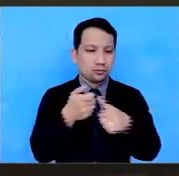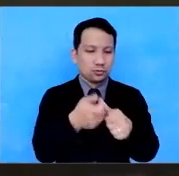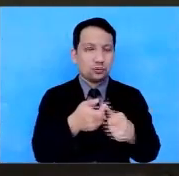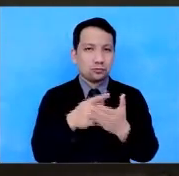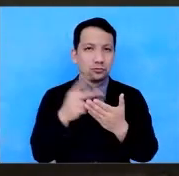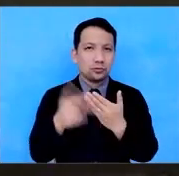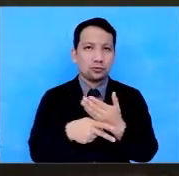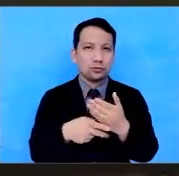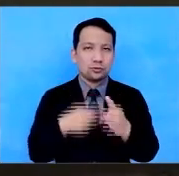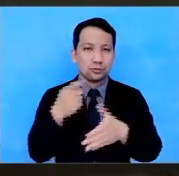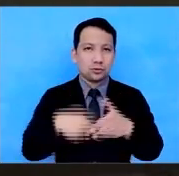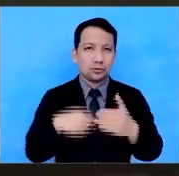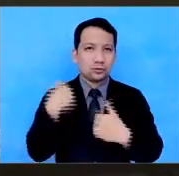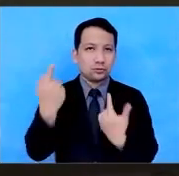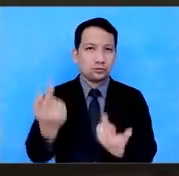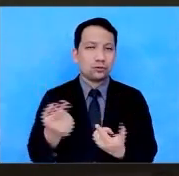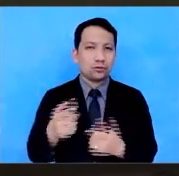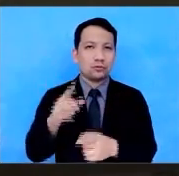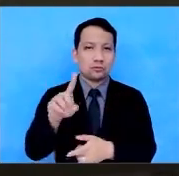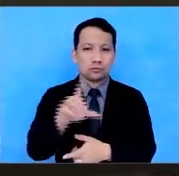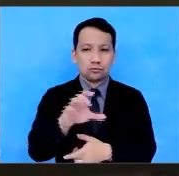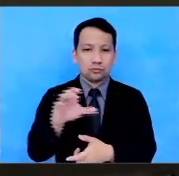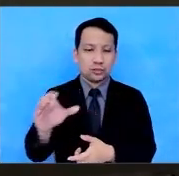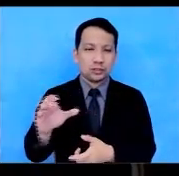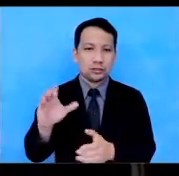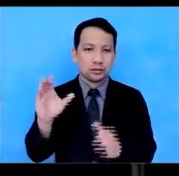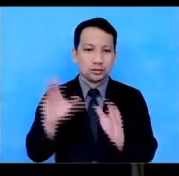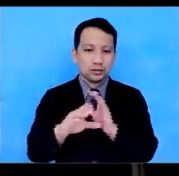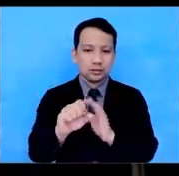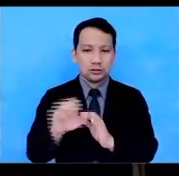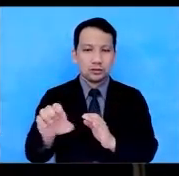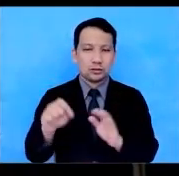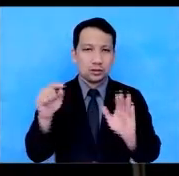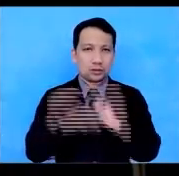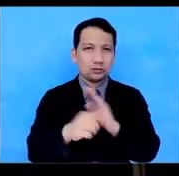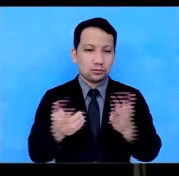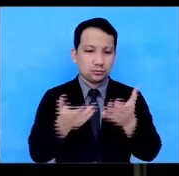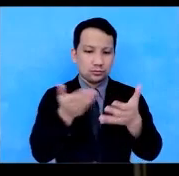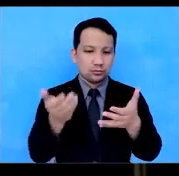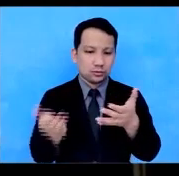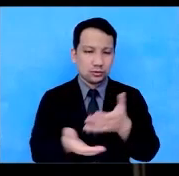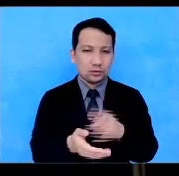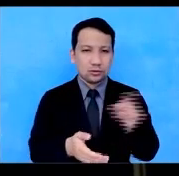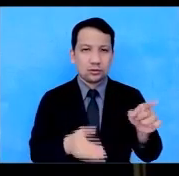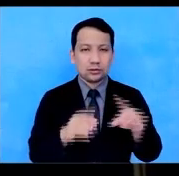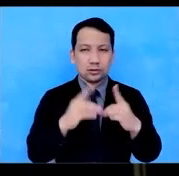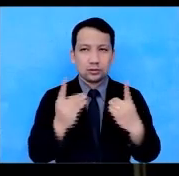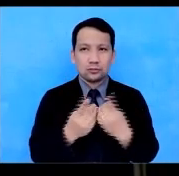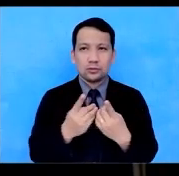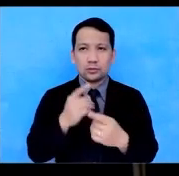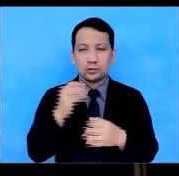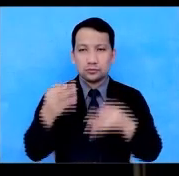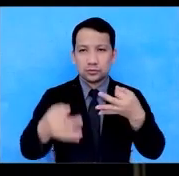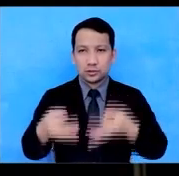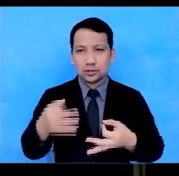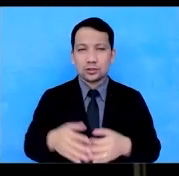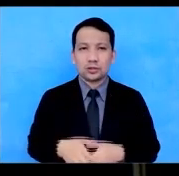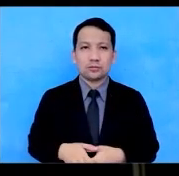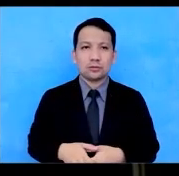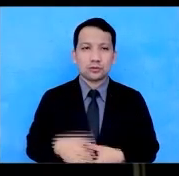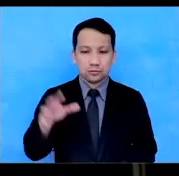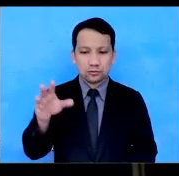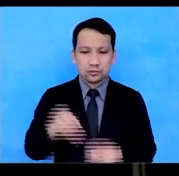nakaraang taon daw, higit 100 kaso laban sa tax evaders ang isinampa sa Department of Justice at umabot